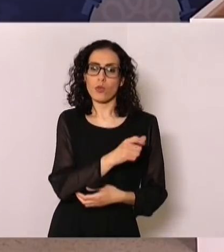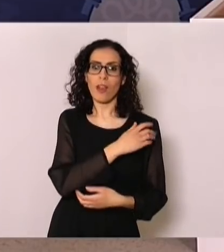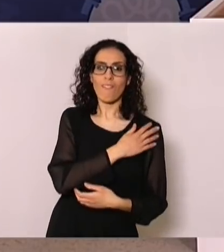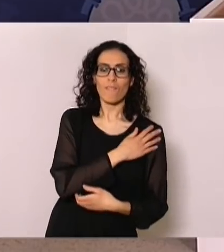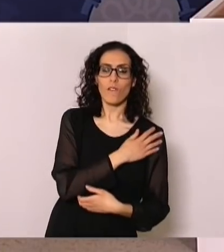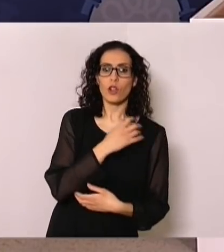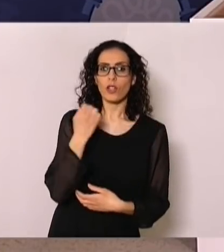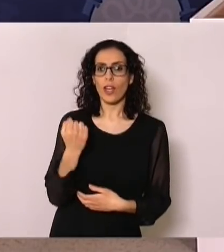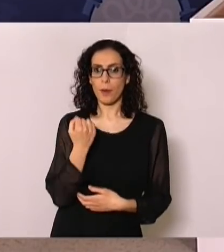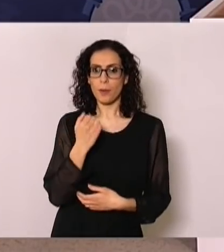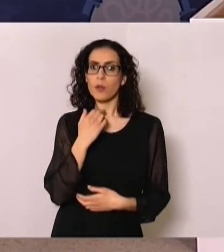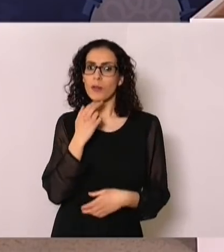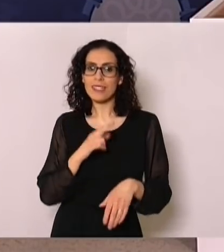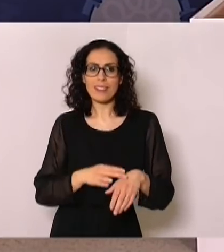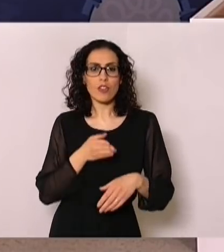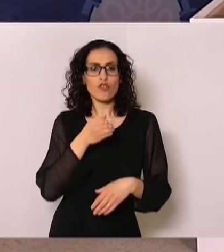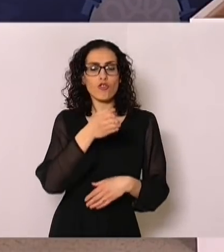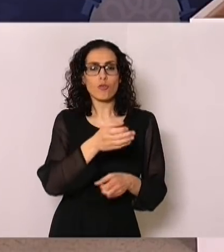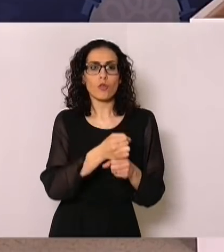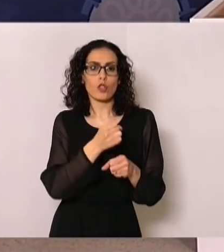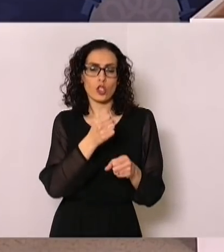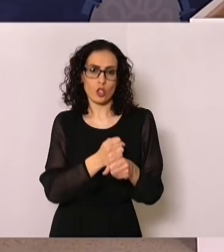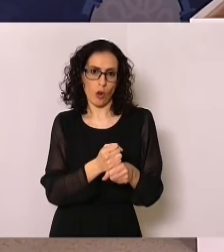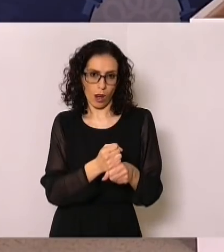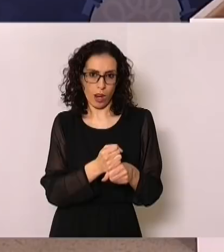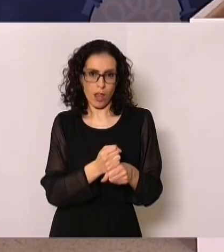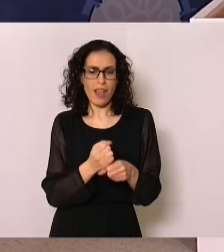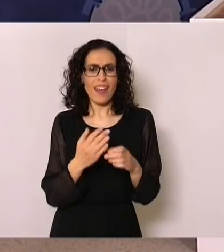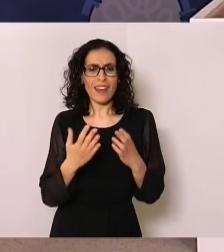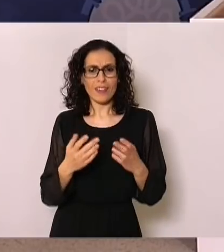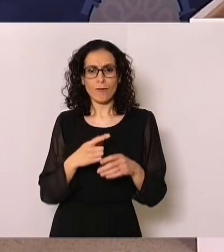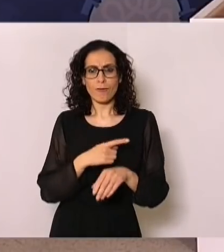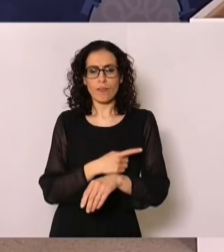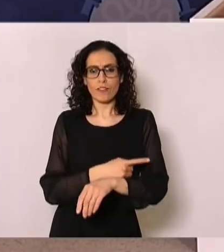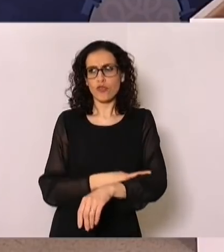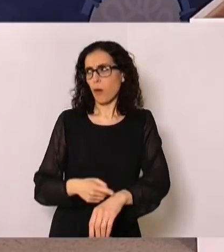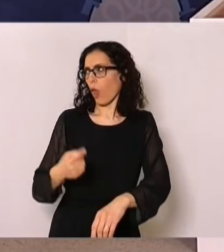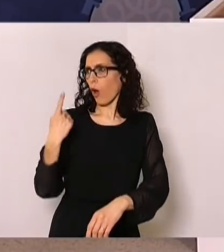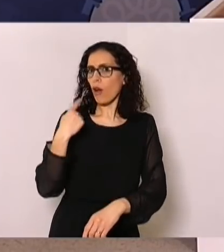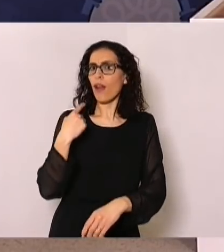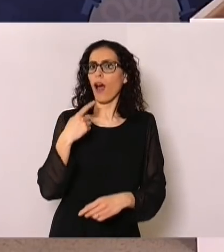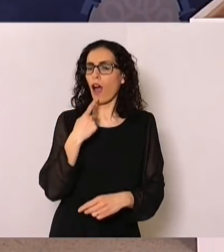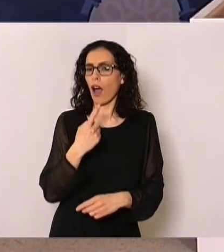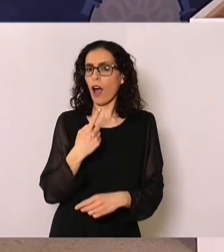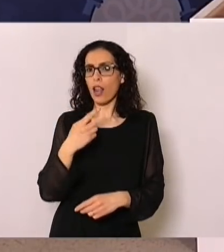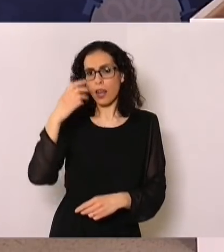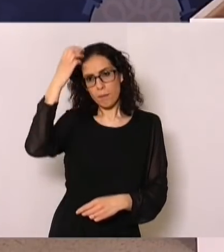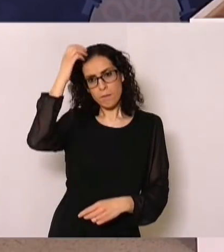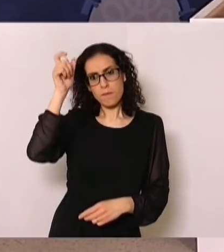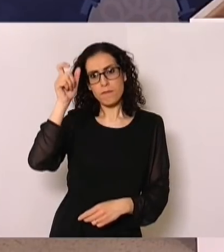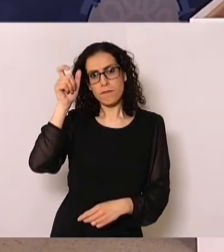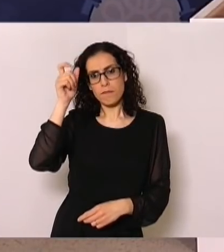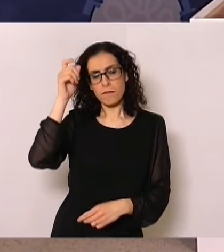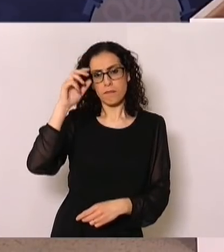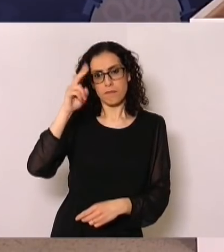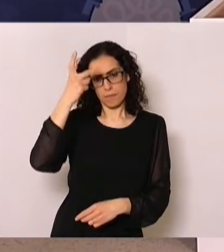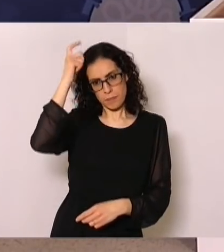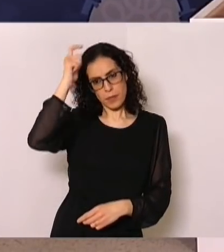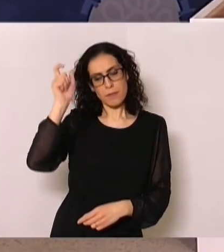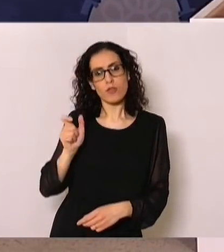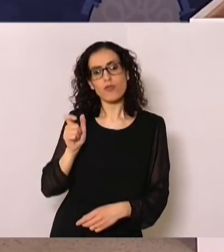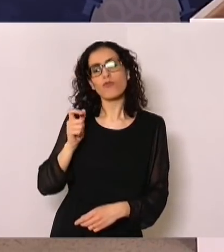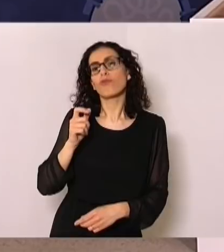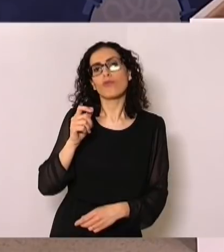tattendi ix-xogħol dwar dak li kien ħabbar il-ġimgħa li għaddiet il-Deputat Prim Ministru Chris Fern.